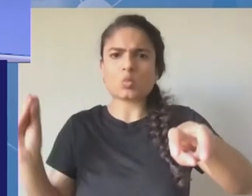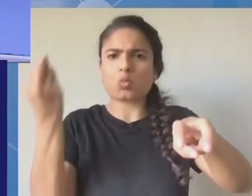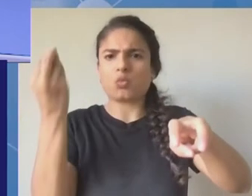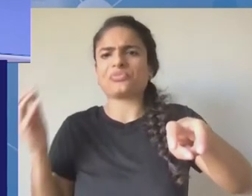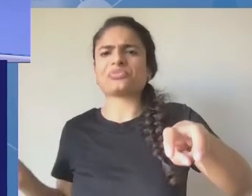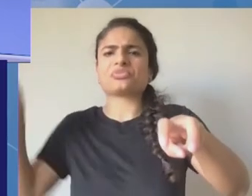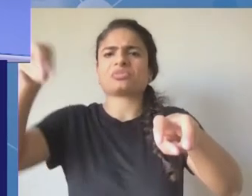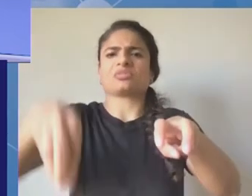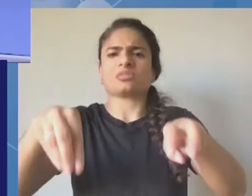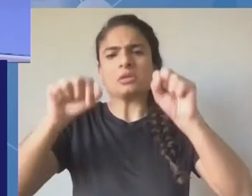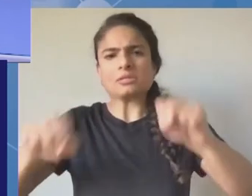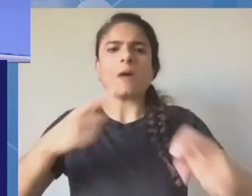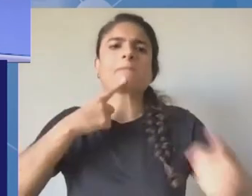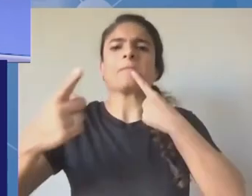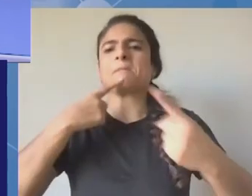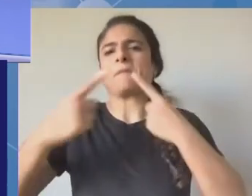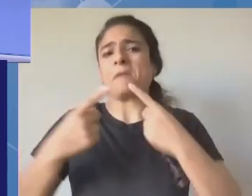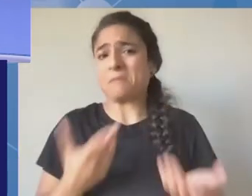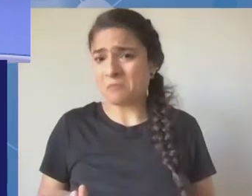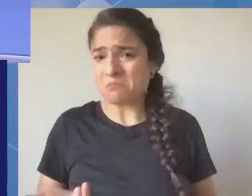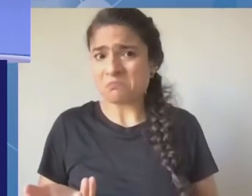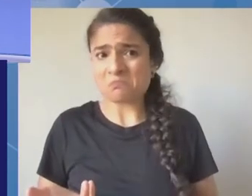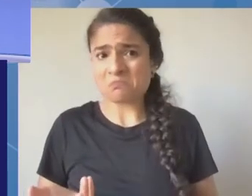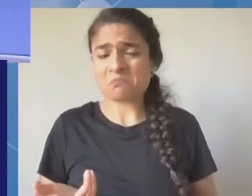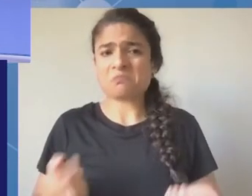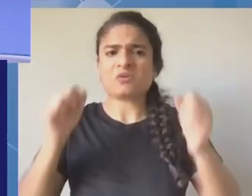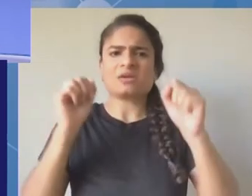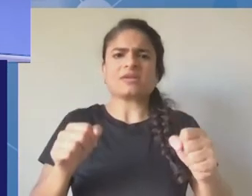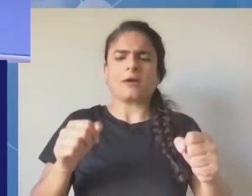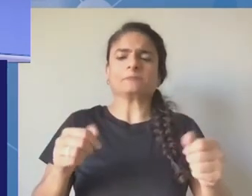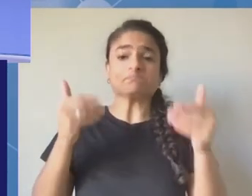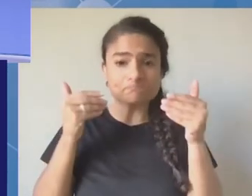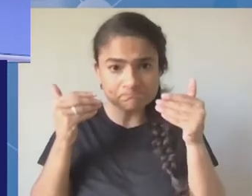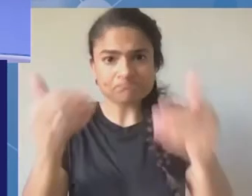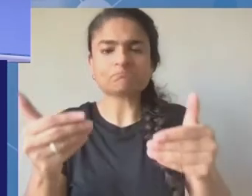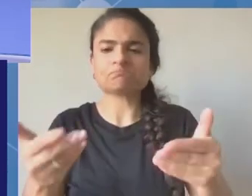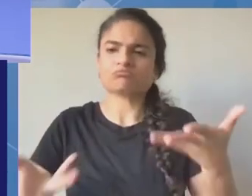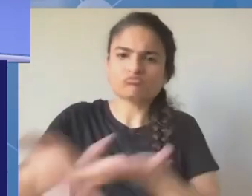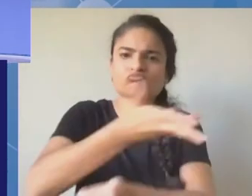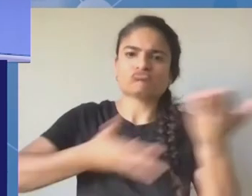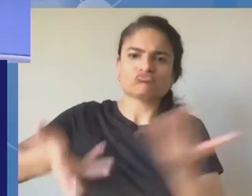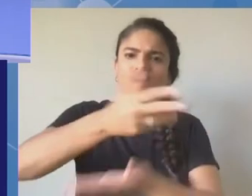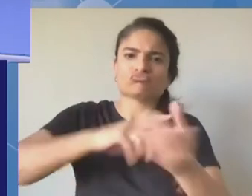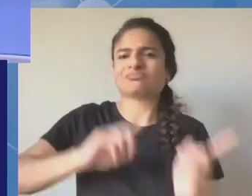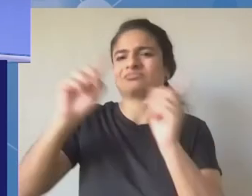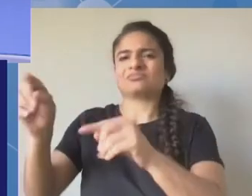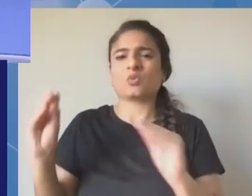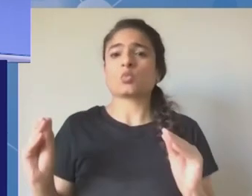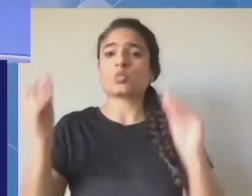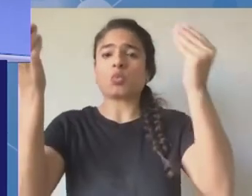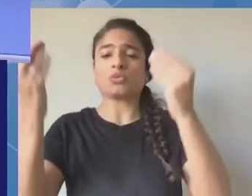够在演讲团队中出现，让他们参加整个论